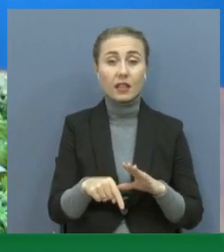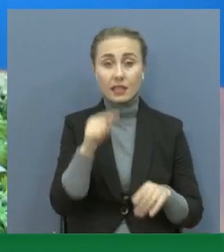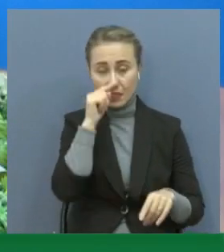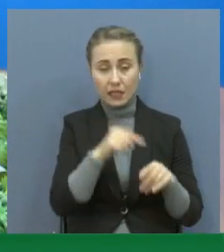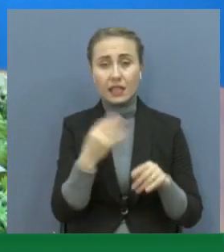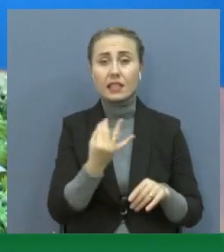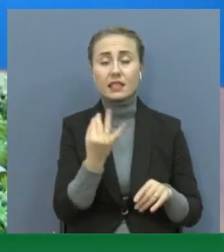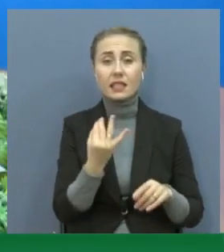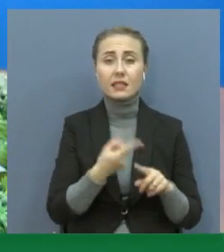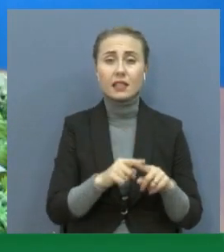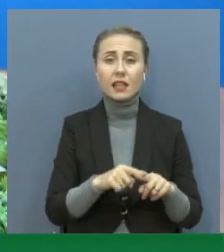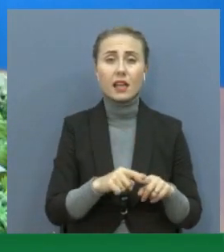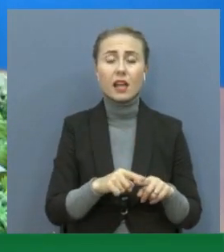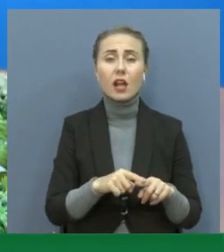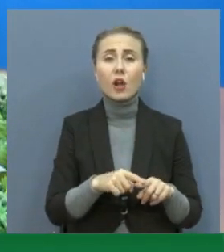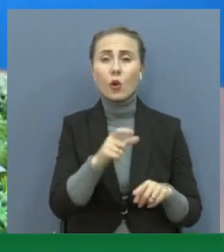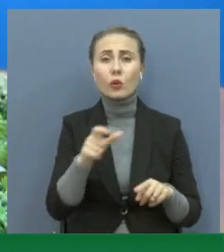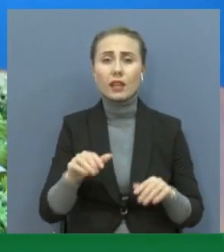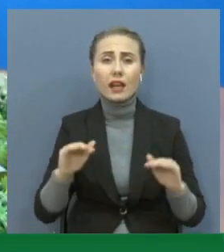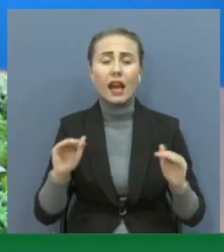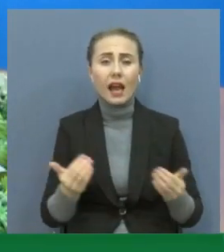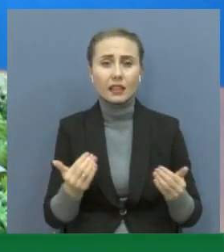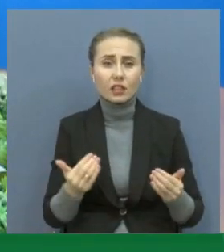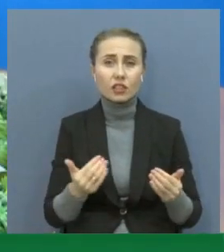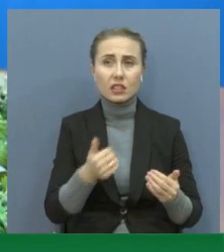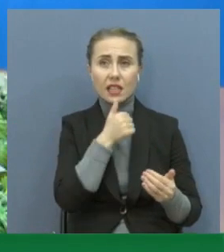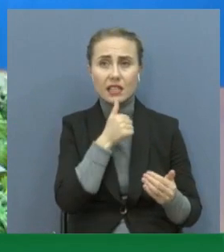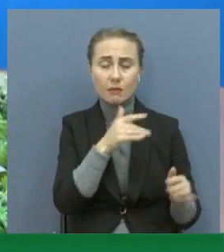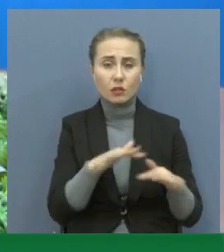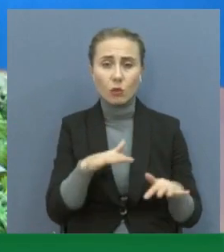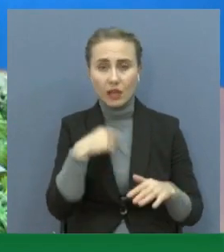затрагиваются интересы недееспособных или ограниченно дееспособного лица.